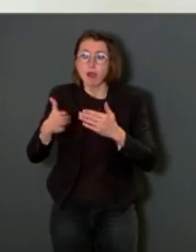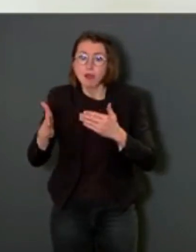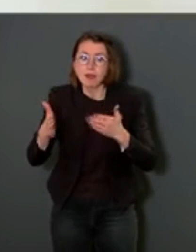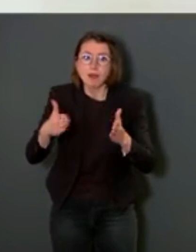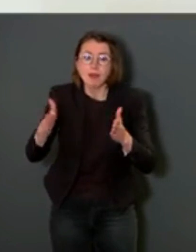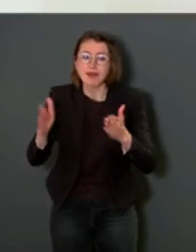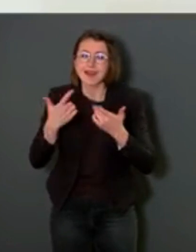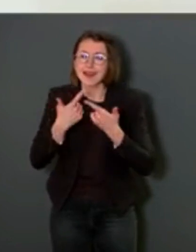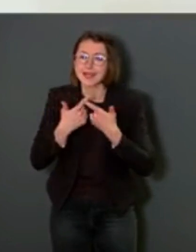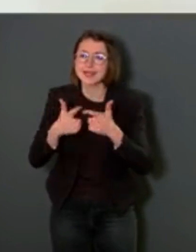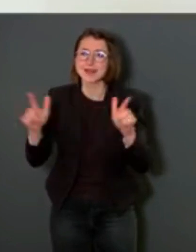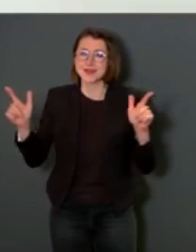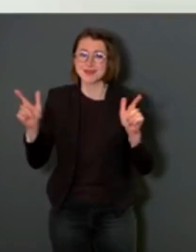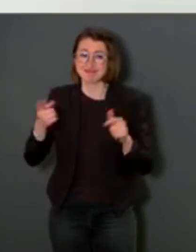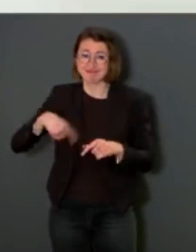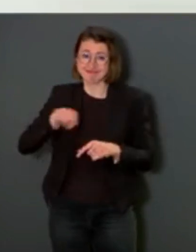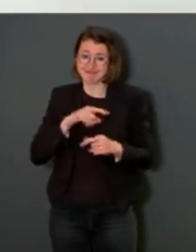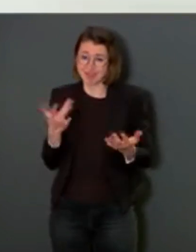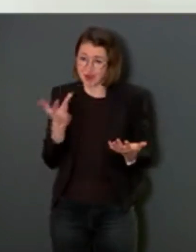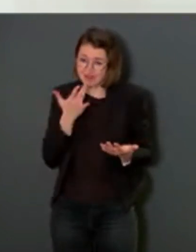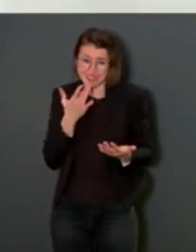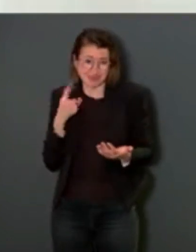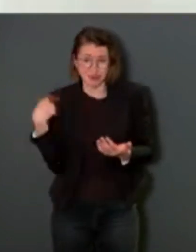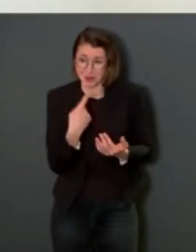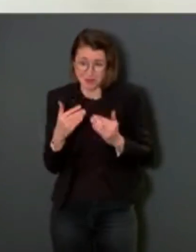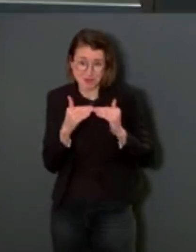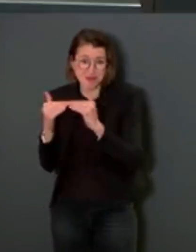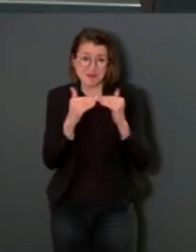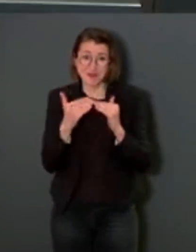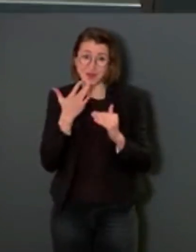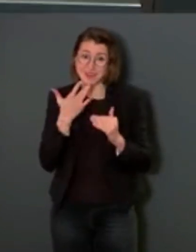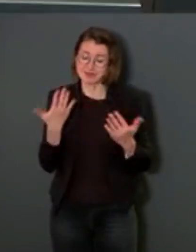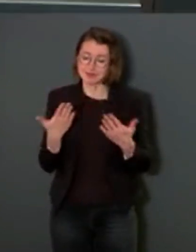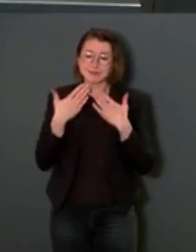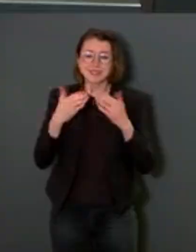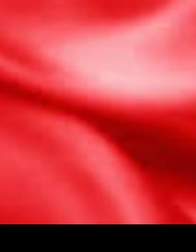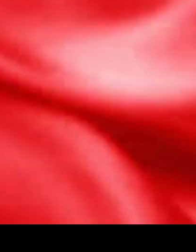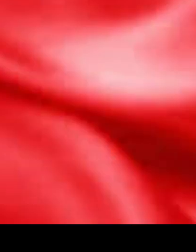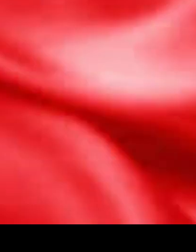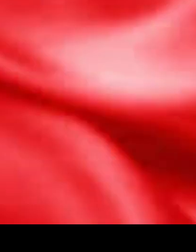on aimerait tellement bien prendre. Merci beaucoup. Jan.